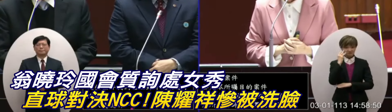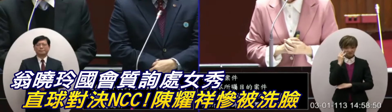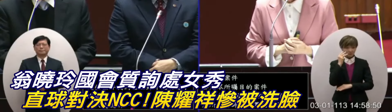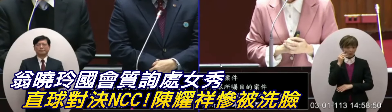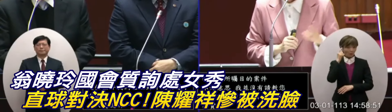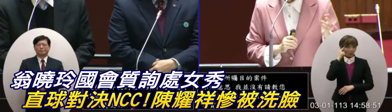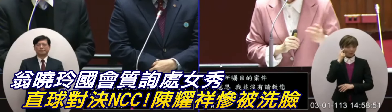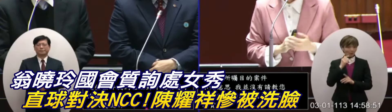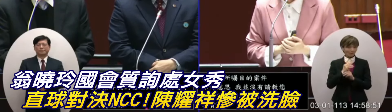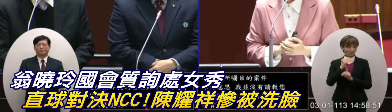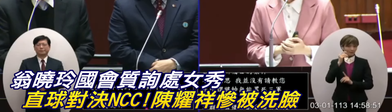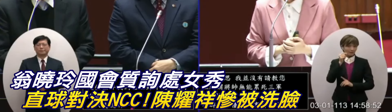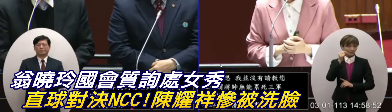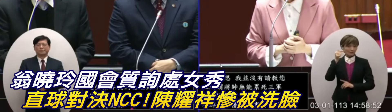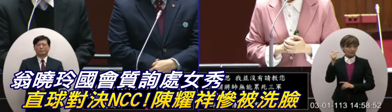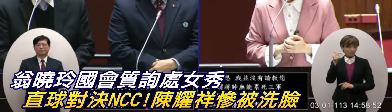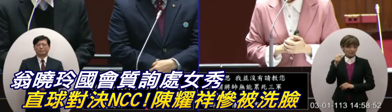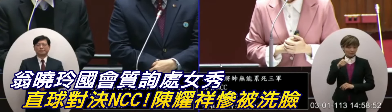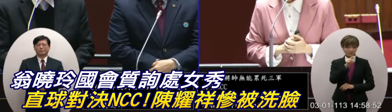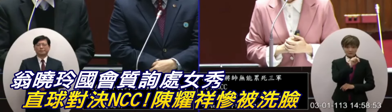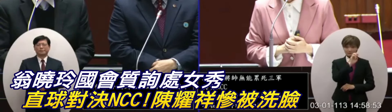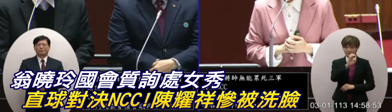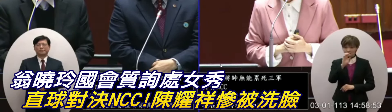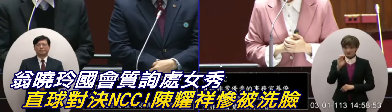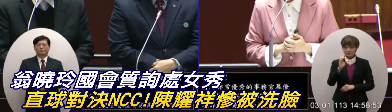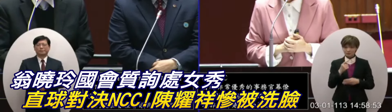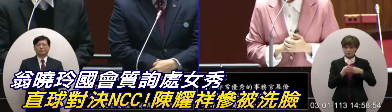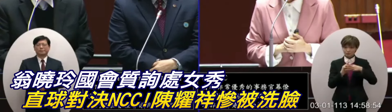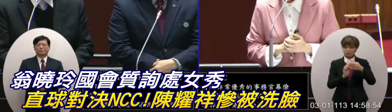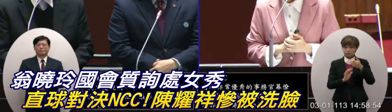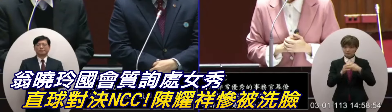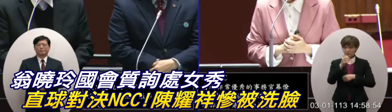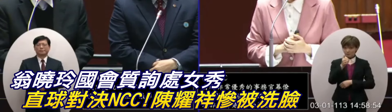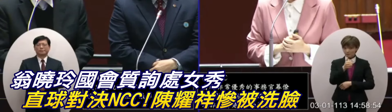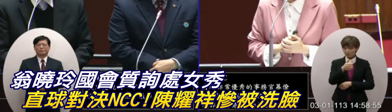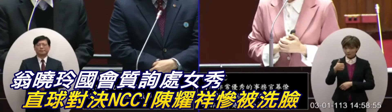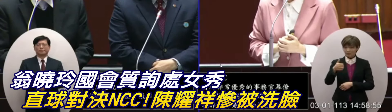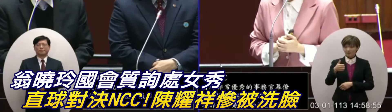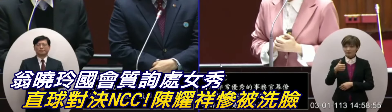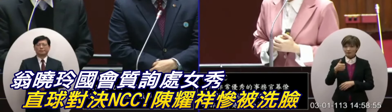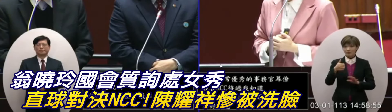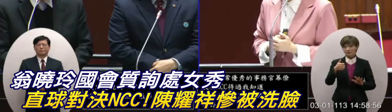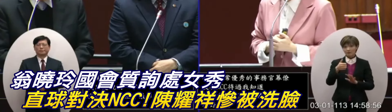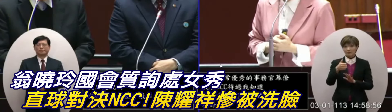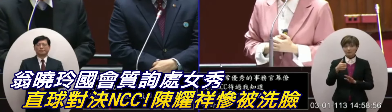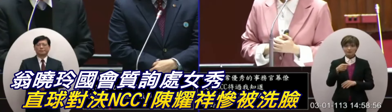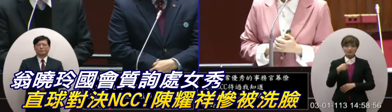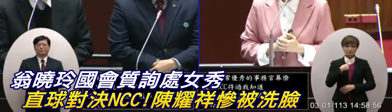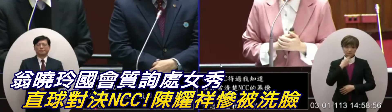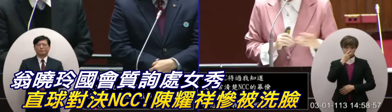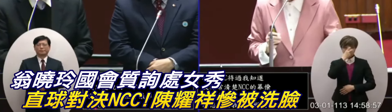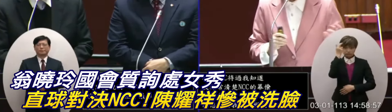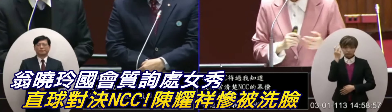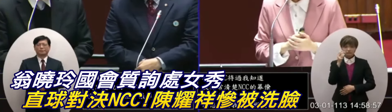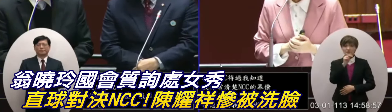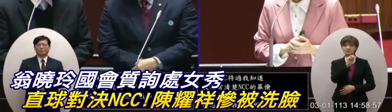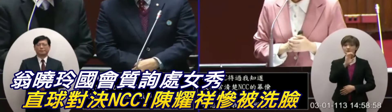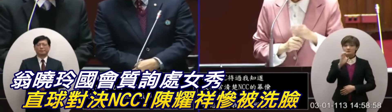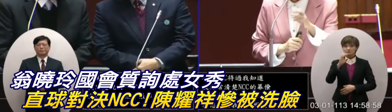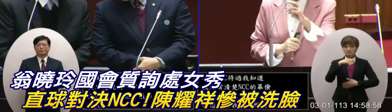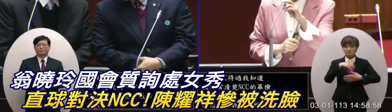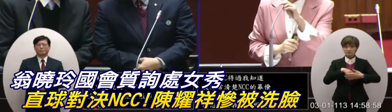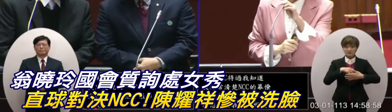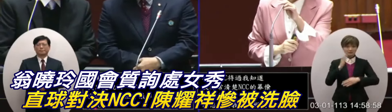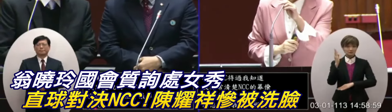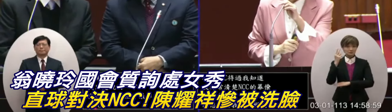NCC 在高度政治化的 NCC 主委和以及委员会的带领之下，我现在发现，在 NCC 里面是政